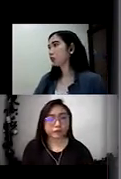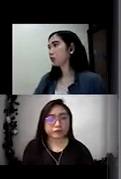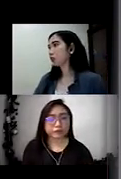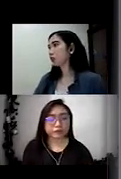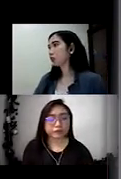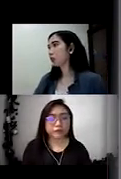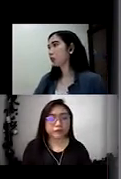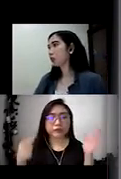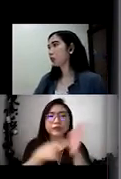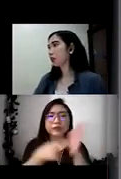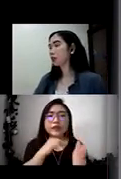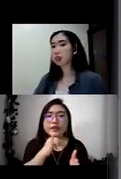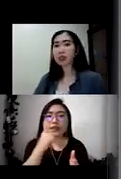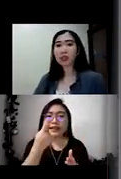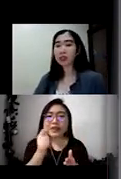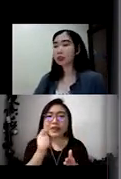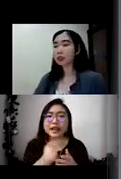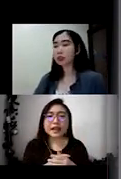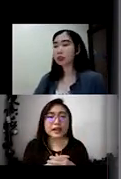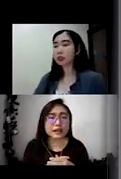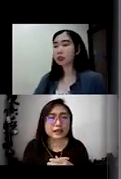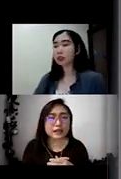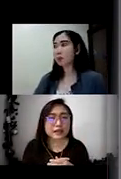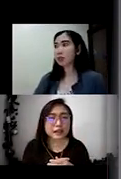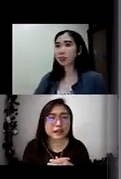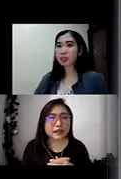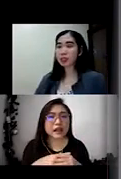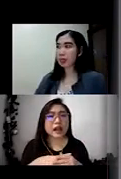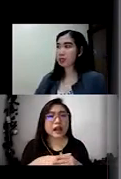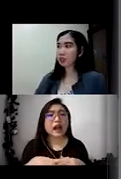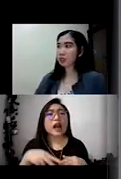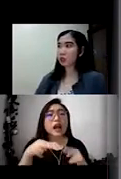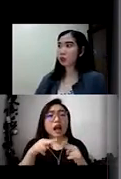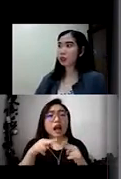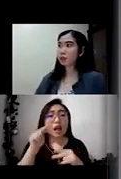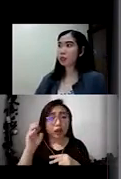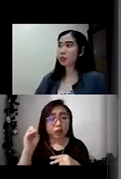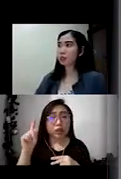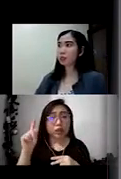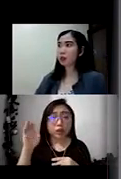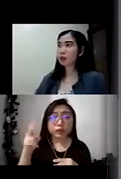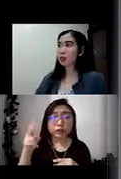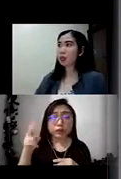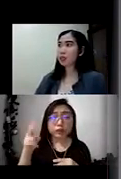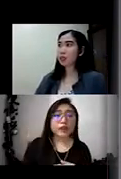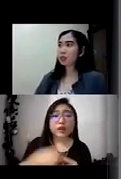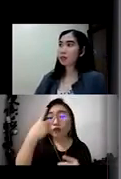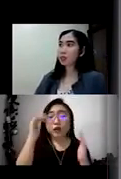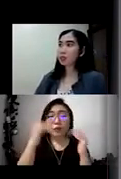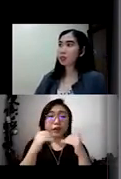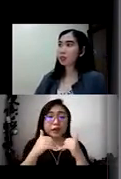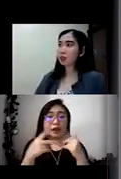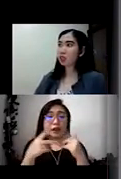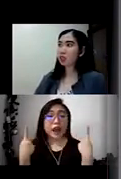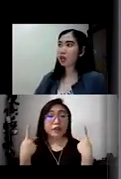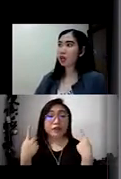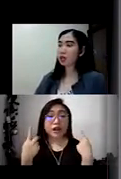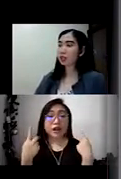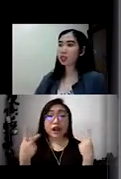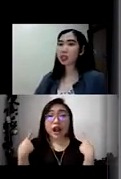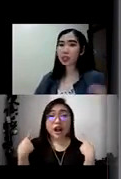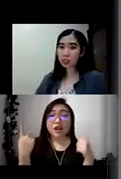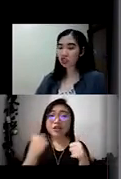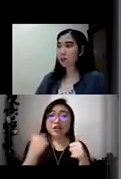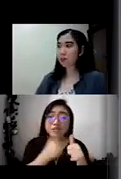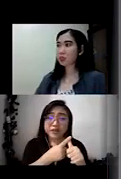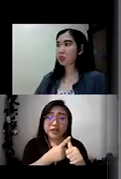this is the note that I made kanina, yung team meeting. Di ba may mas nauna siya, kasi